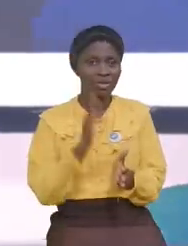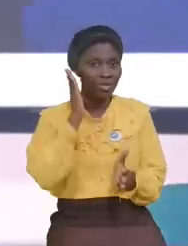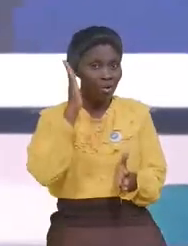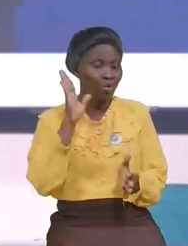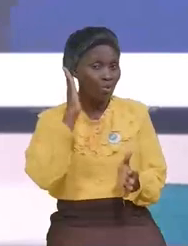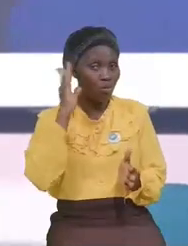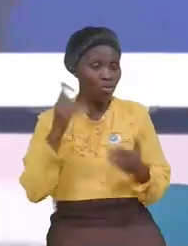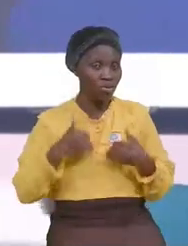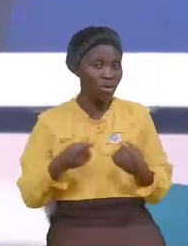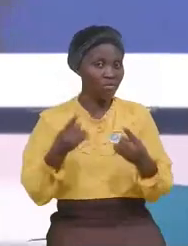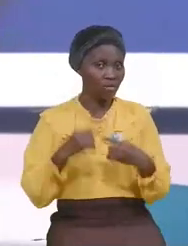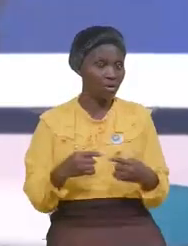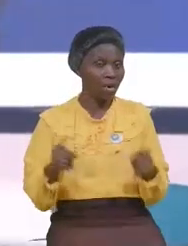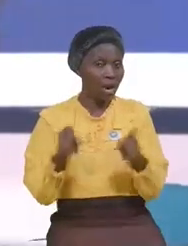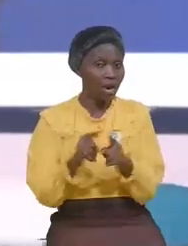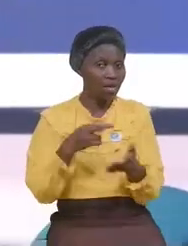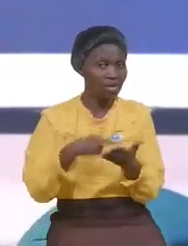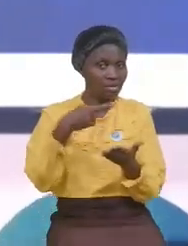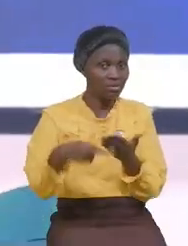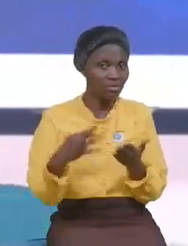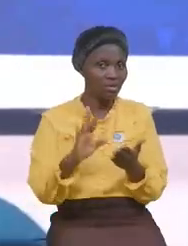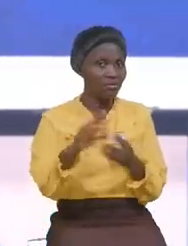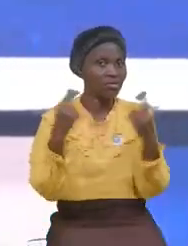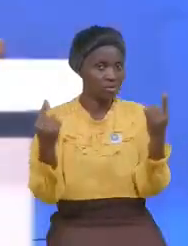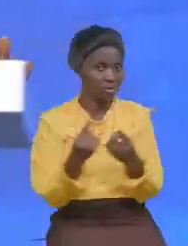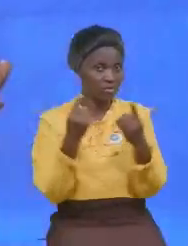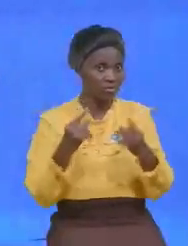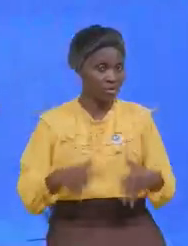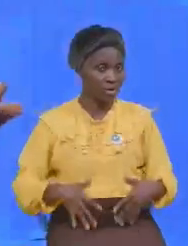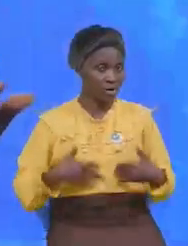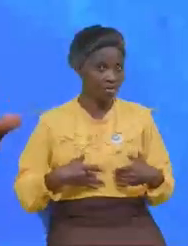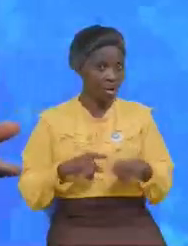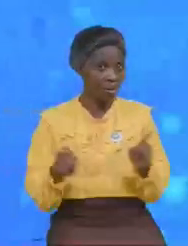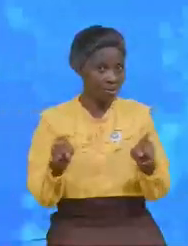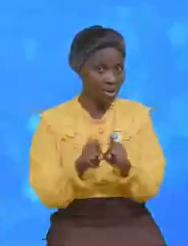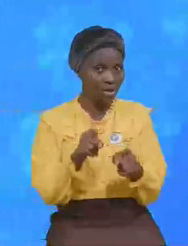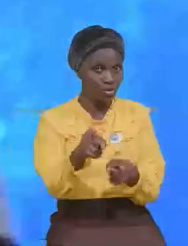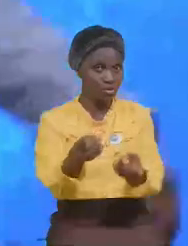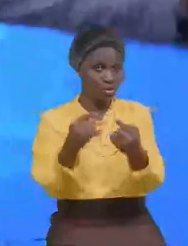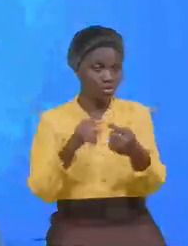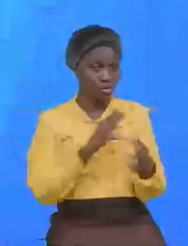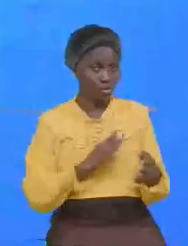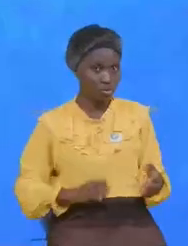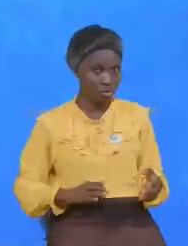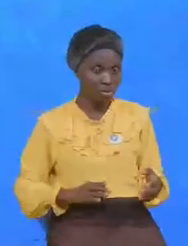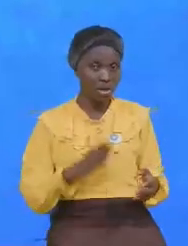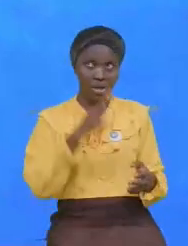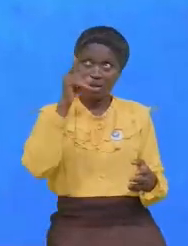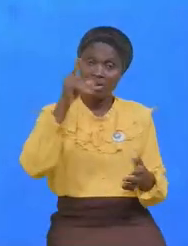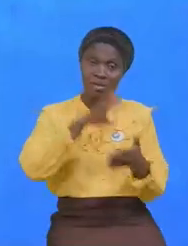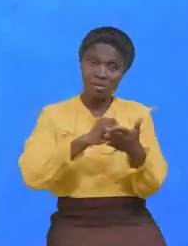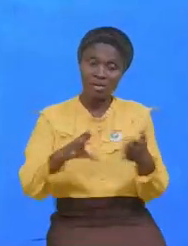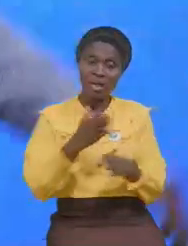damnation, tout ce qui va vous arriver comme la conséquence du péché. Mais comment vous